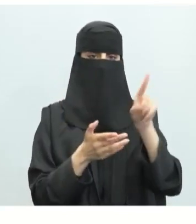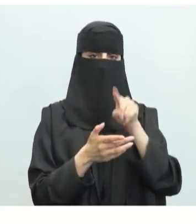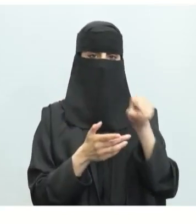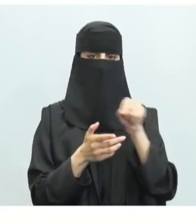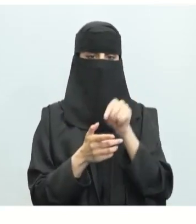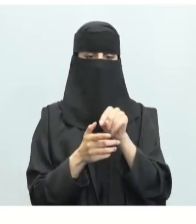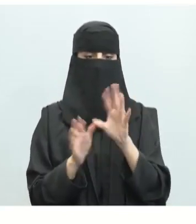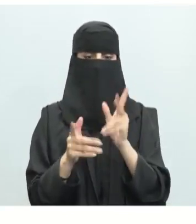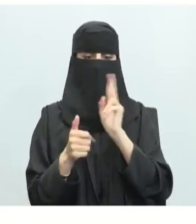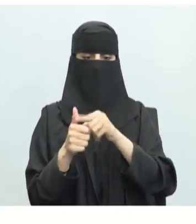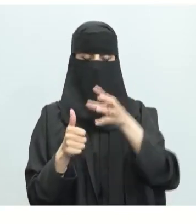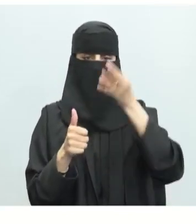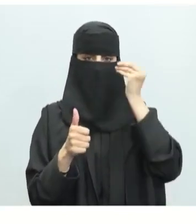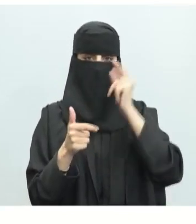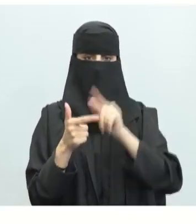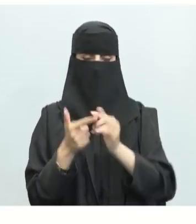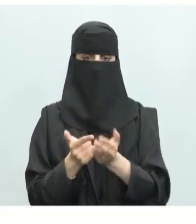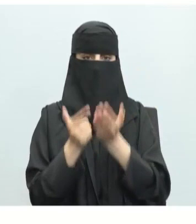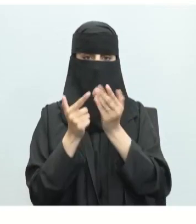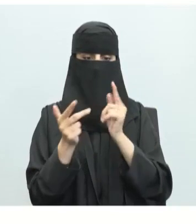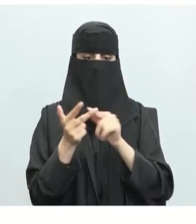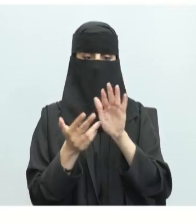أستذكر، أراجع، أقرأ.